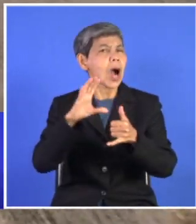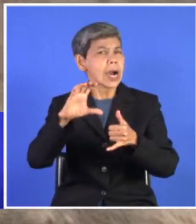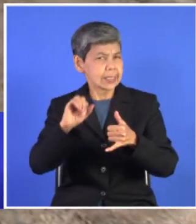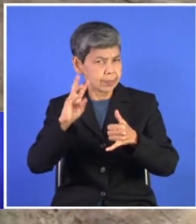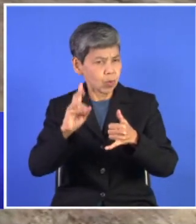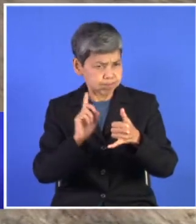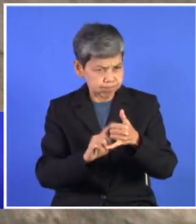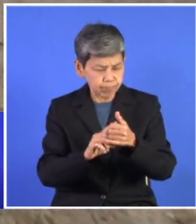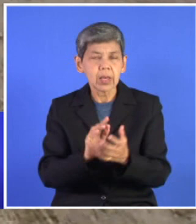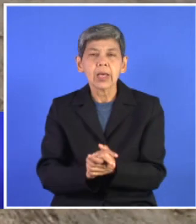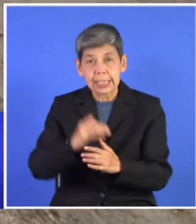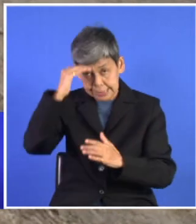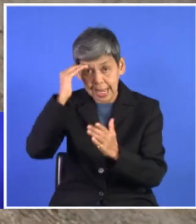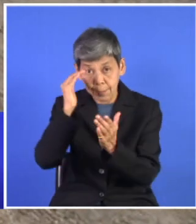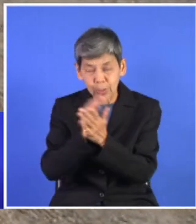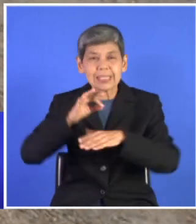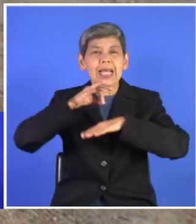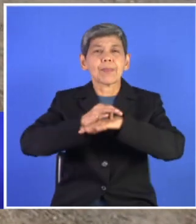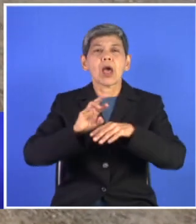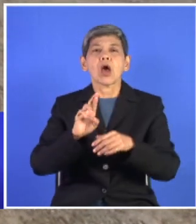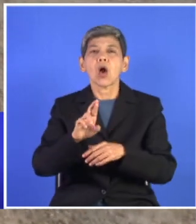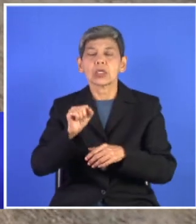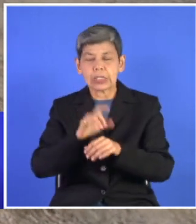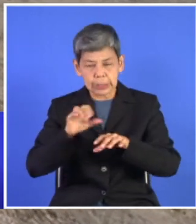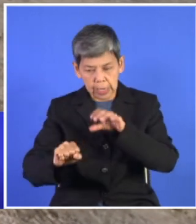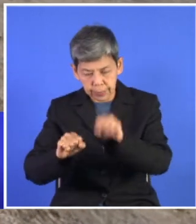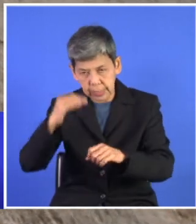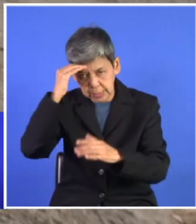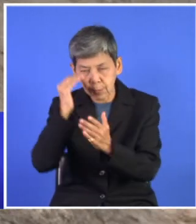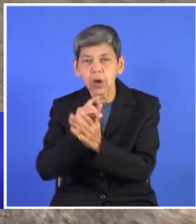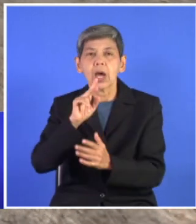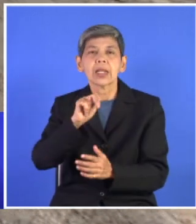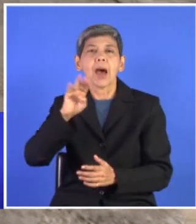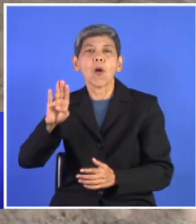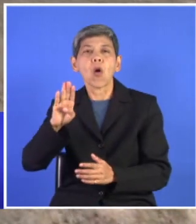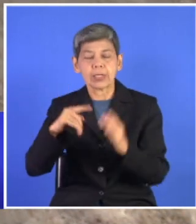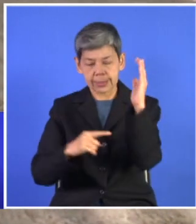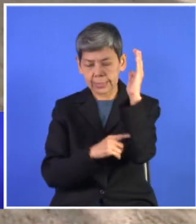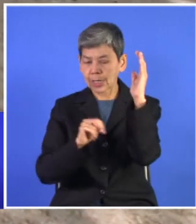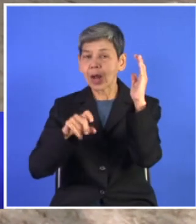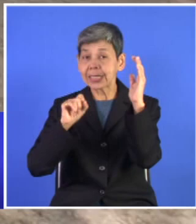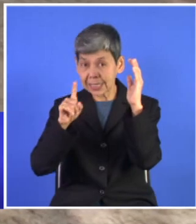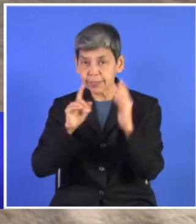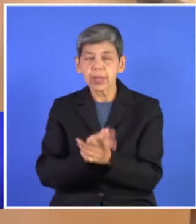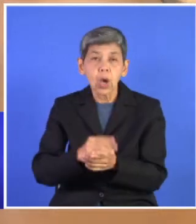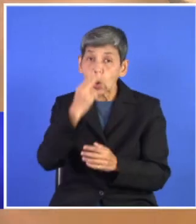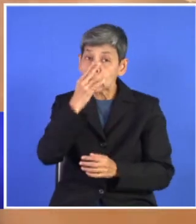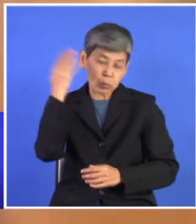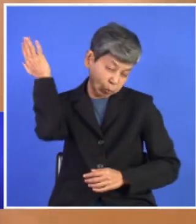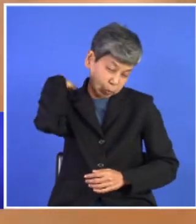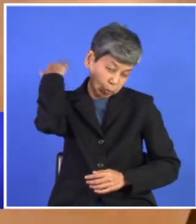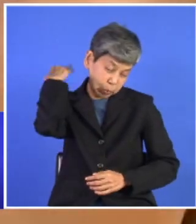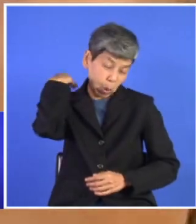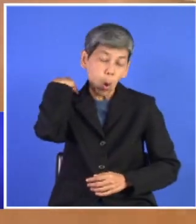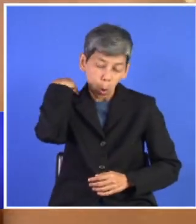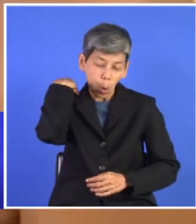ค่ะเป็นตำรวจตำแหน่งรองสารวัตรปราบปรามสภ.นาบอนจังหวัดนครศรีธรรมราชก็ให้ดูนะว่าแผลมันลึกประมาณ